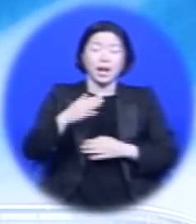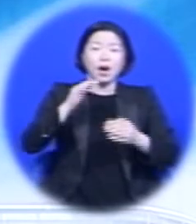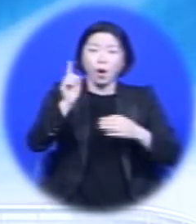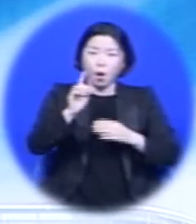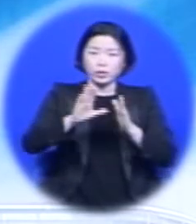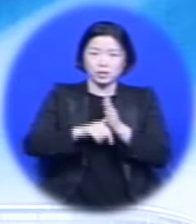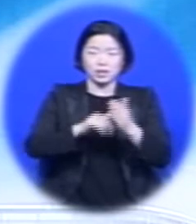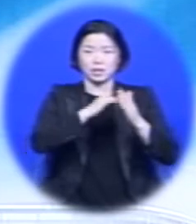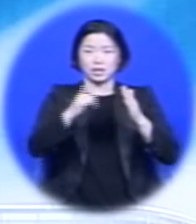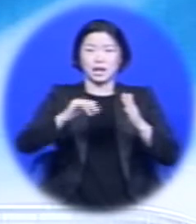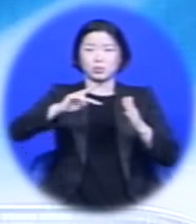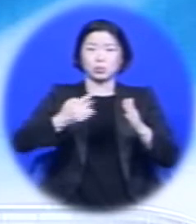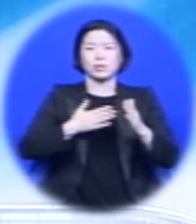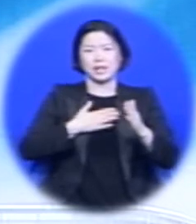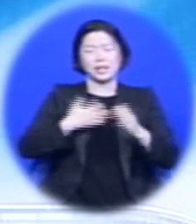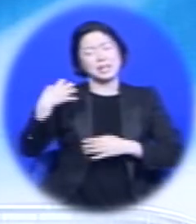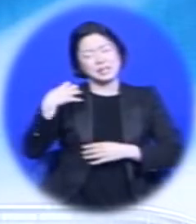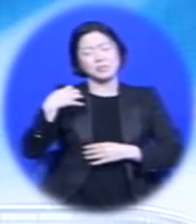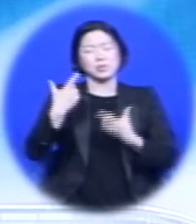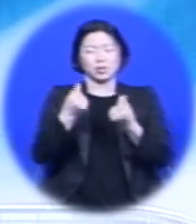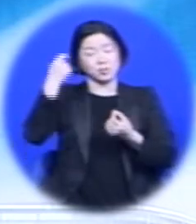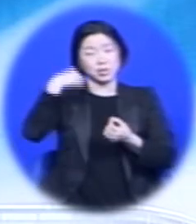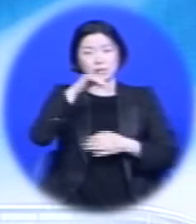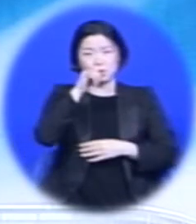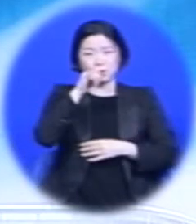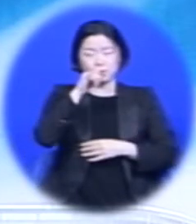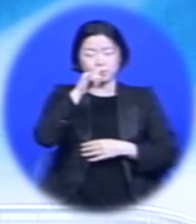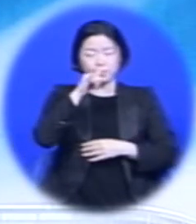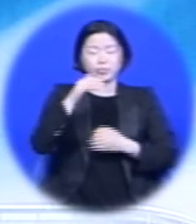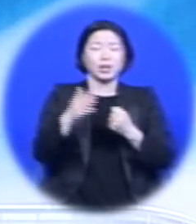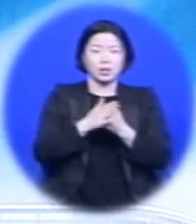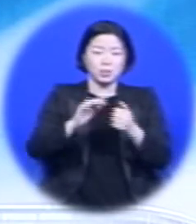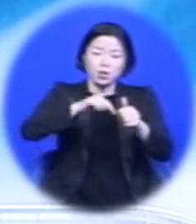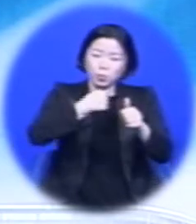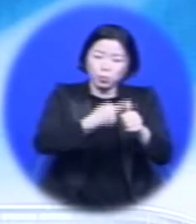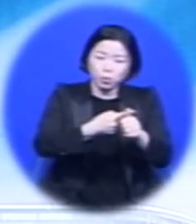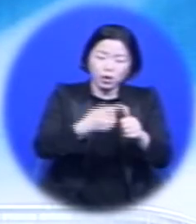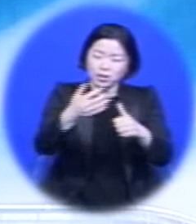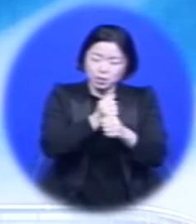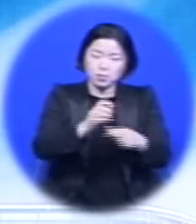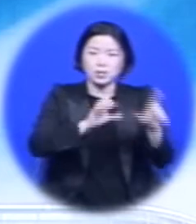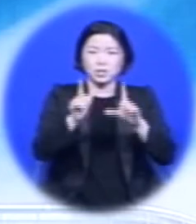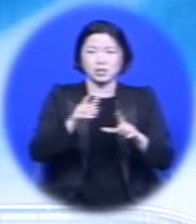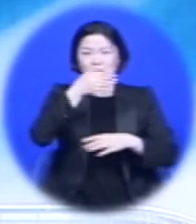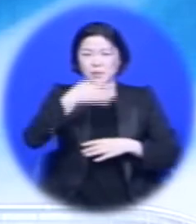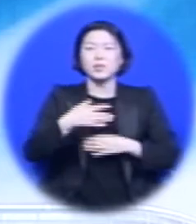짐이라니까요. 우리는 매여 사는 게 그렇게 힘들어합니다. 맥스 루케이드가